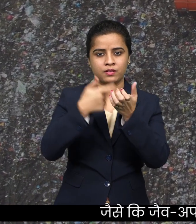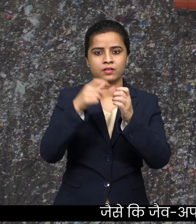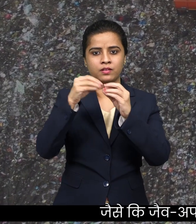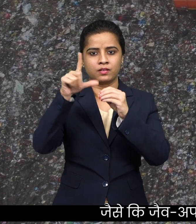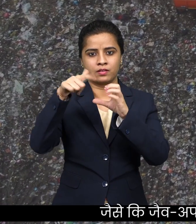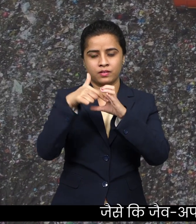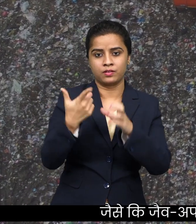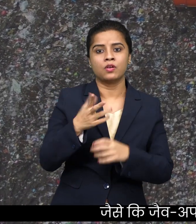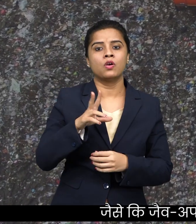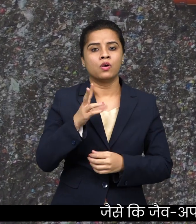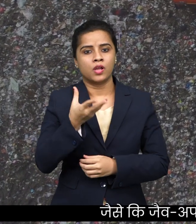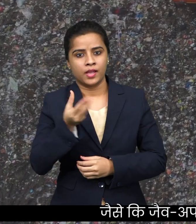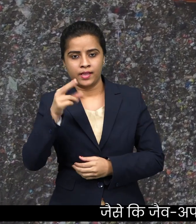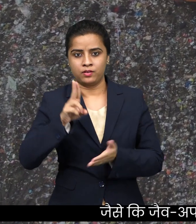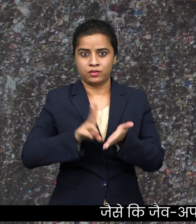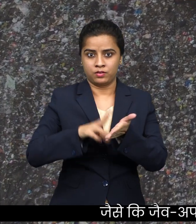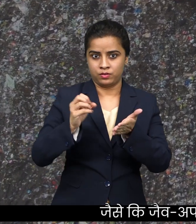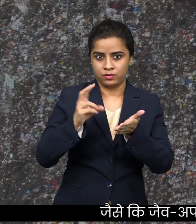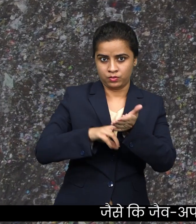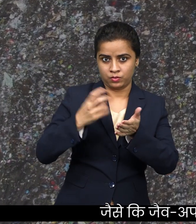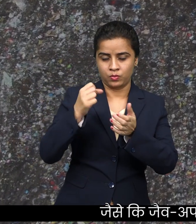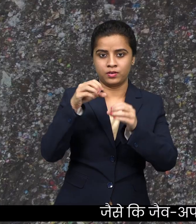जैव अपघटनीय अपशिष्ट।